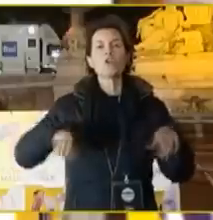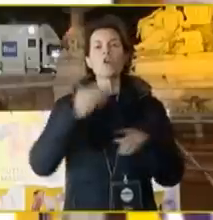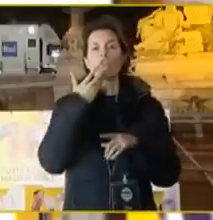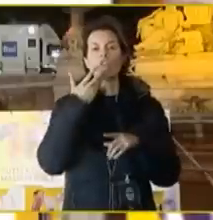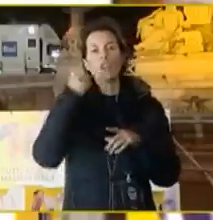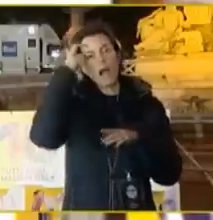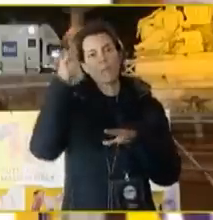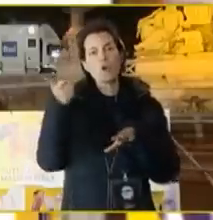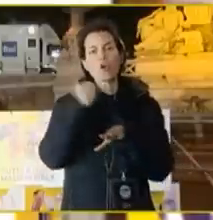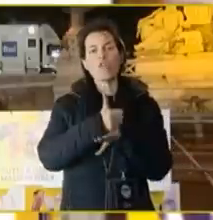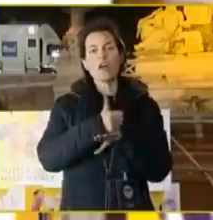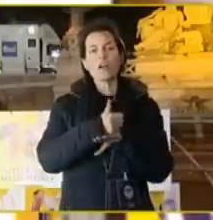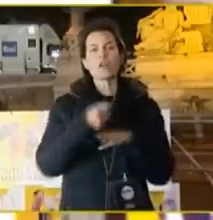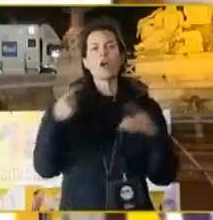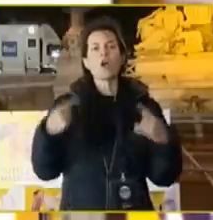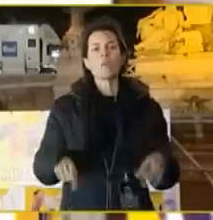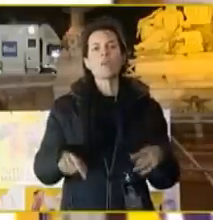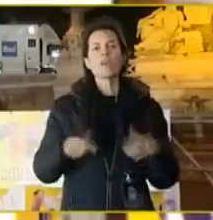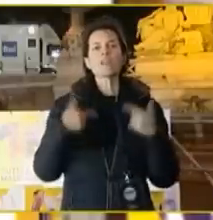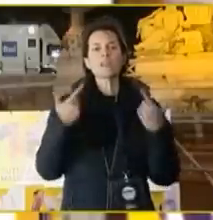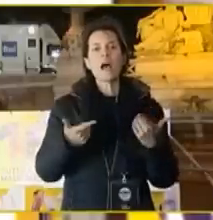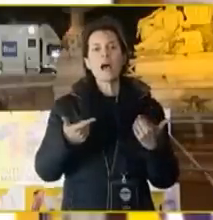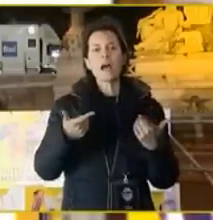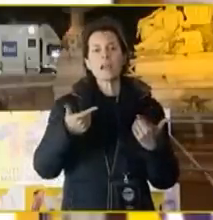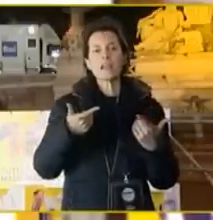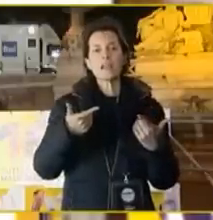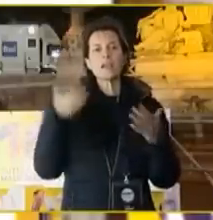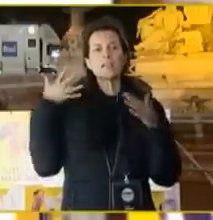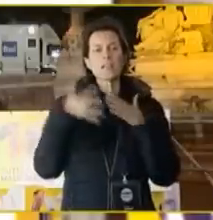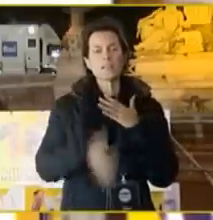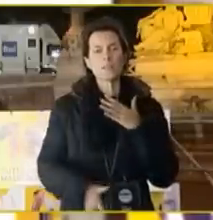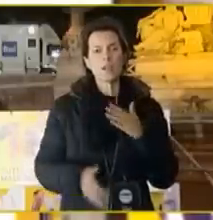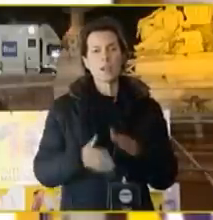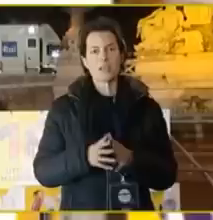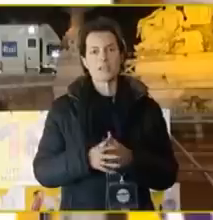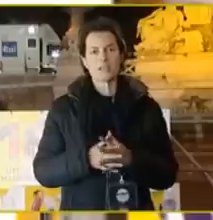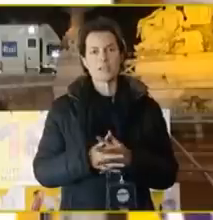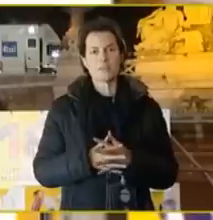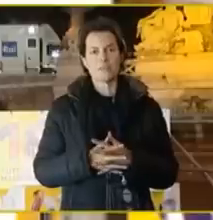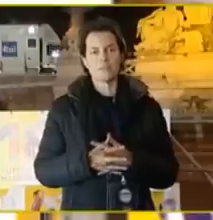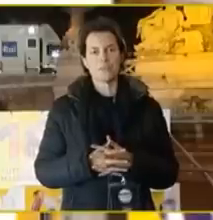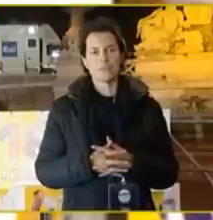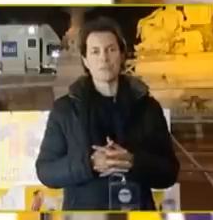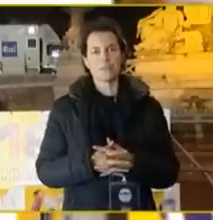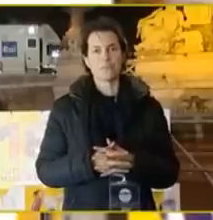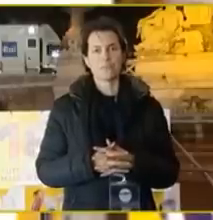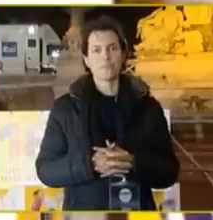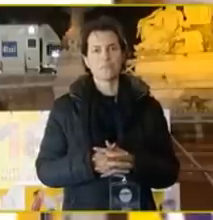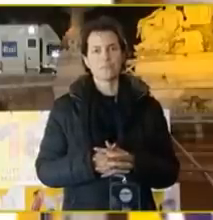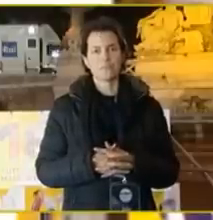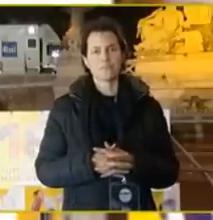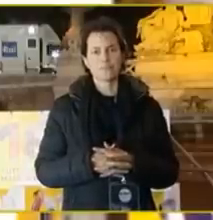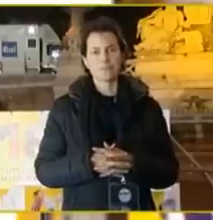governo prima di tutto per fare un po' di trasparenza, ma soprattutto per attivare i meccanismi di democrazia diretta e partecipata